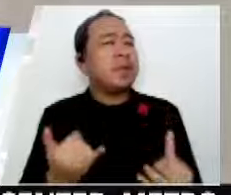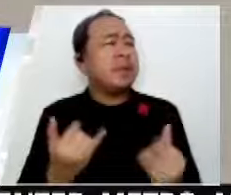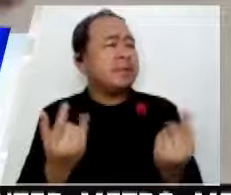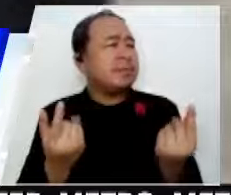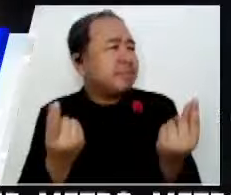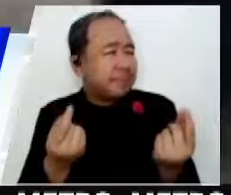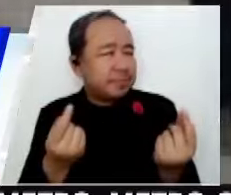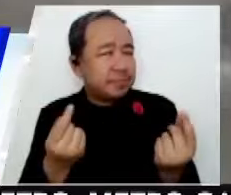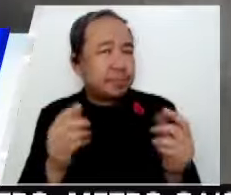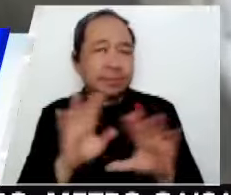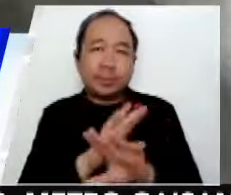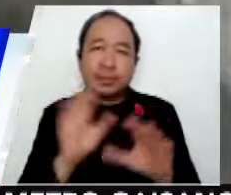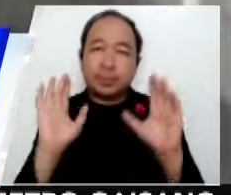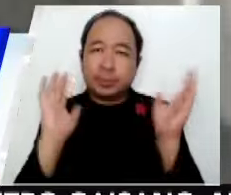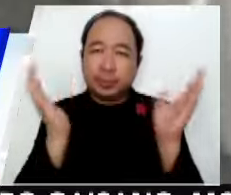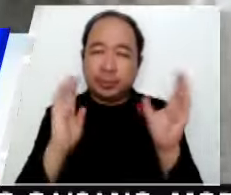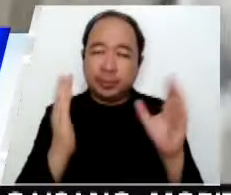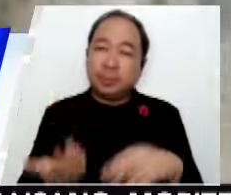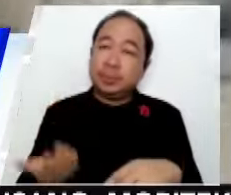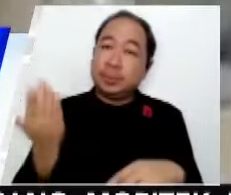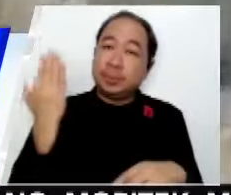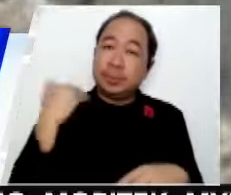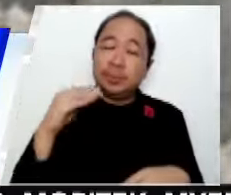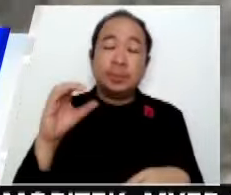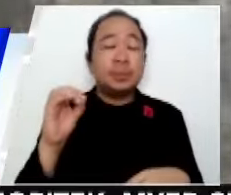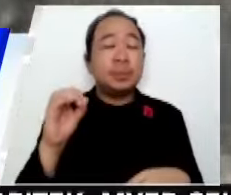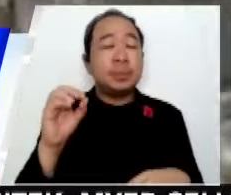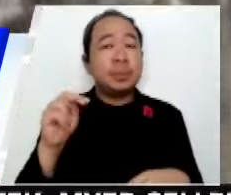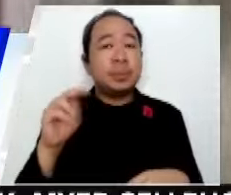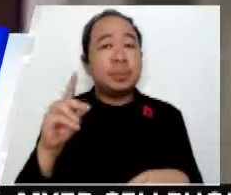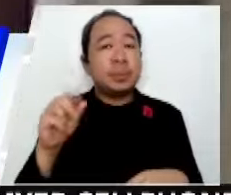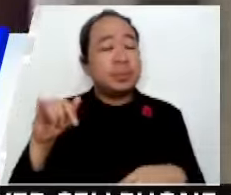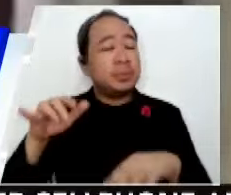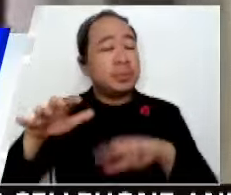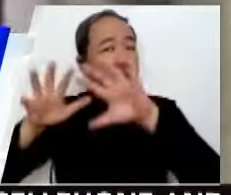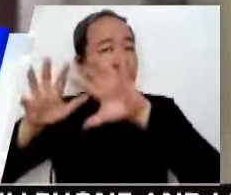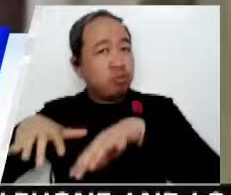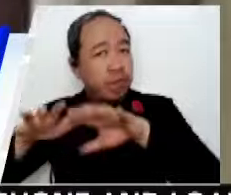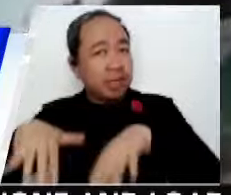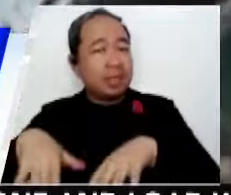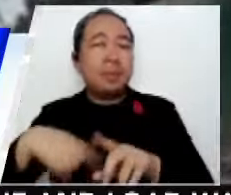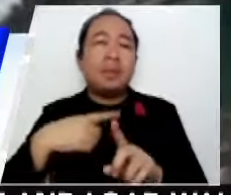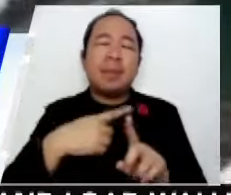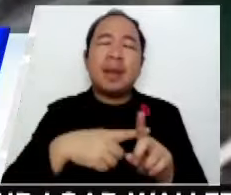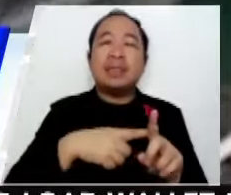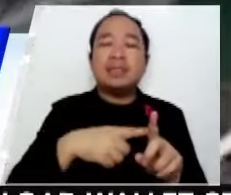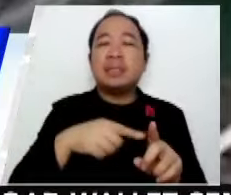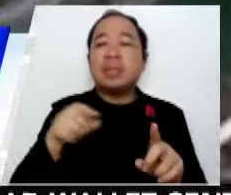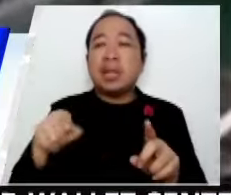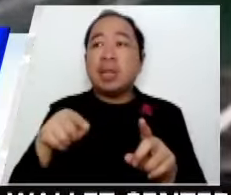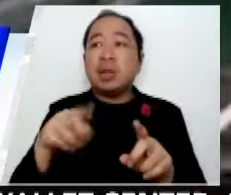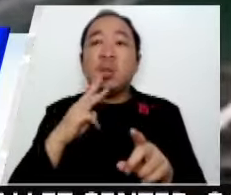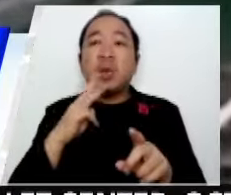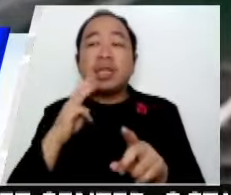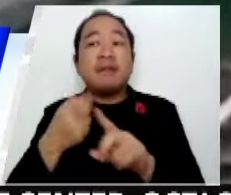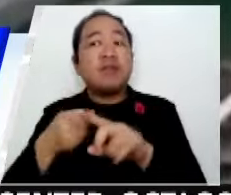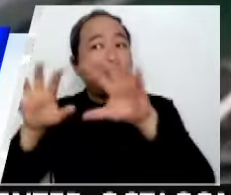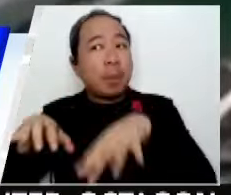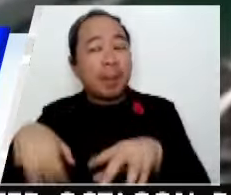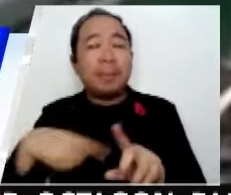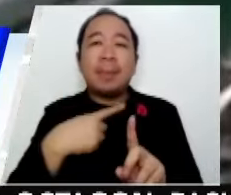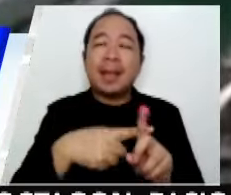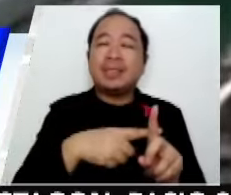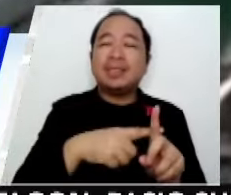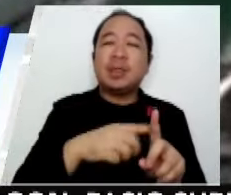ikumpara yung ulan na dulot ng bagyo at ulan na dulot ng habagat kasi mag-ibang weather system sila. Pero ang mas magandang informasyon